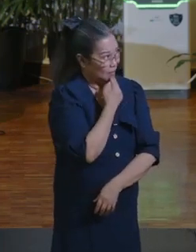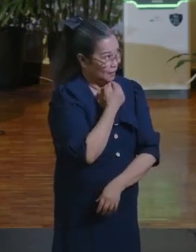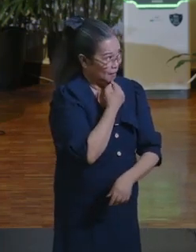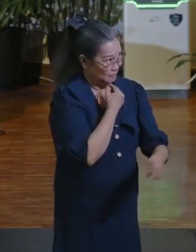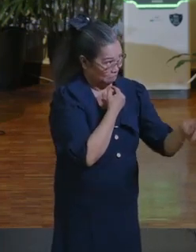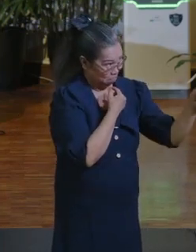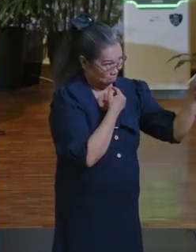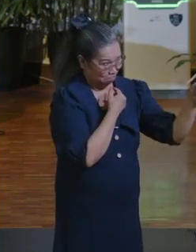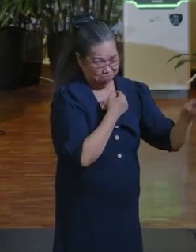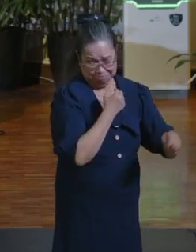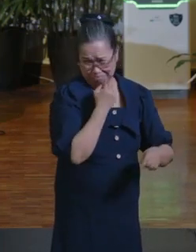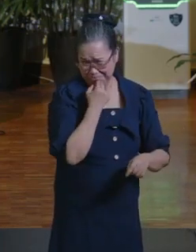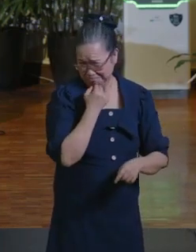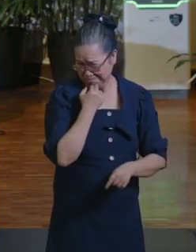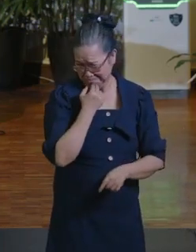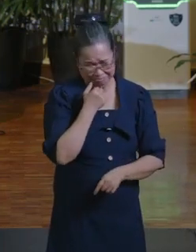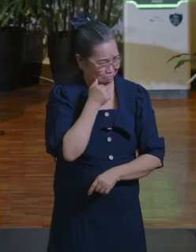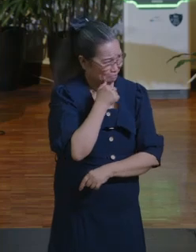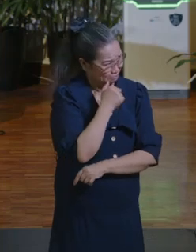kanya.